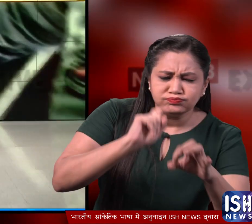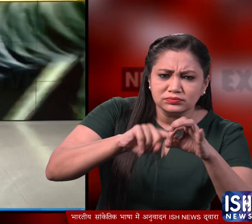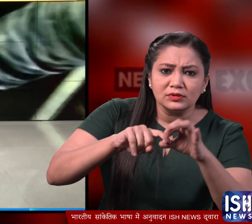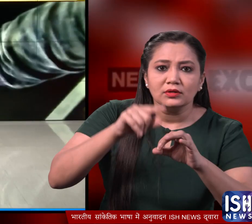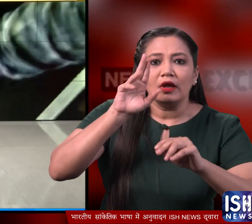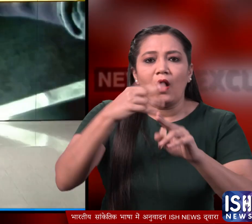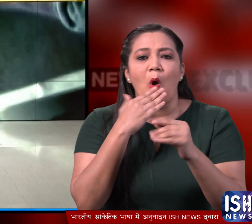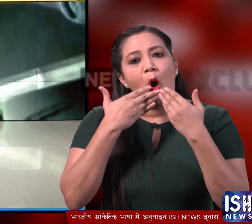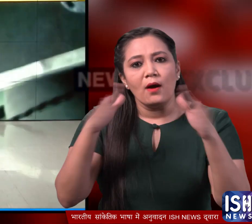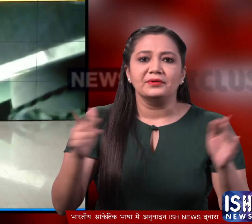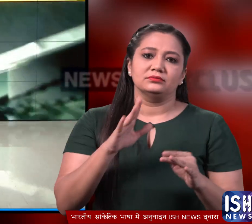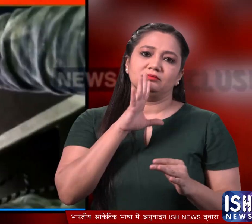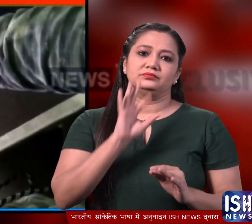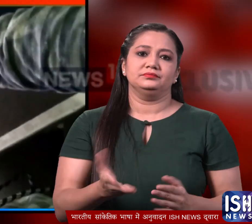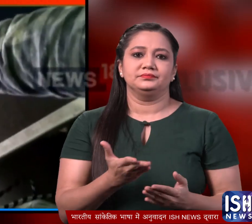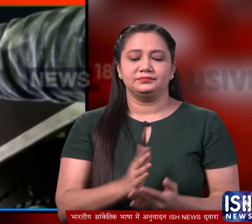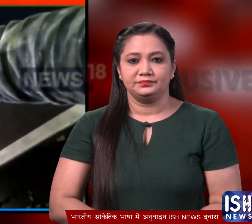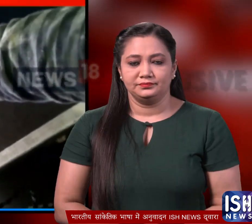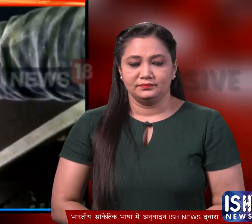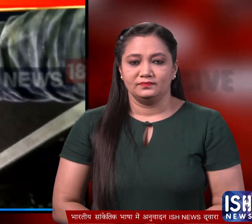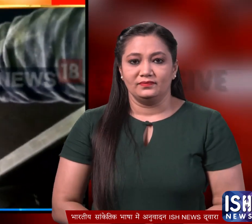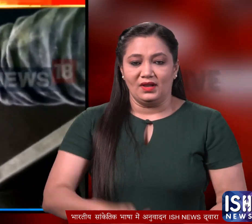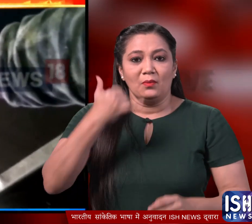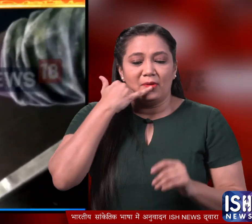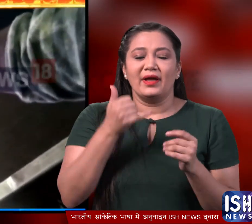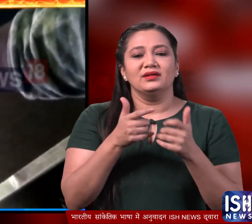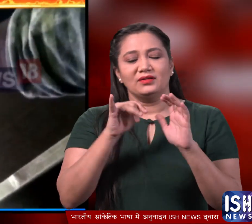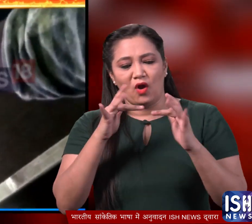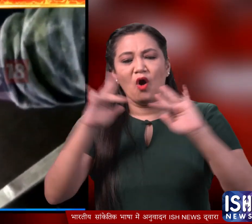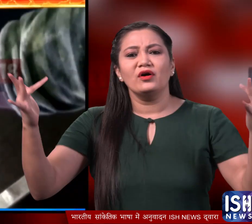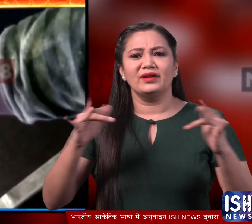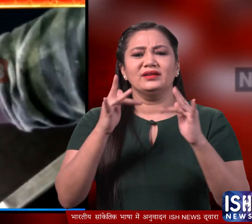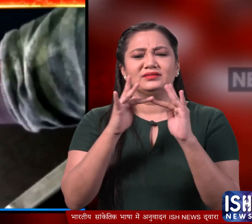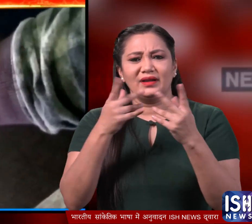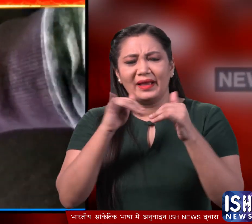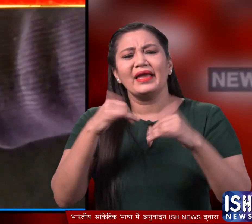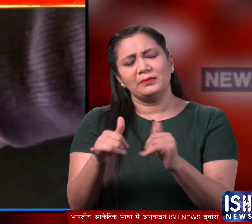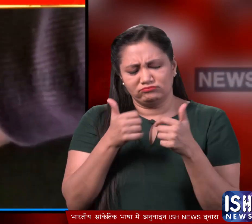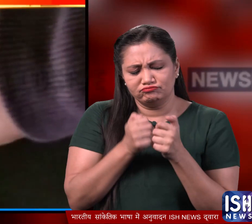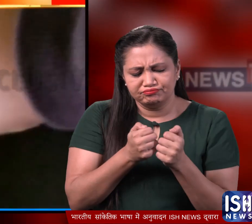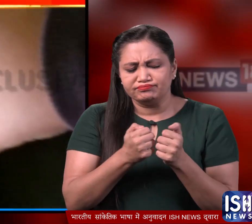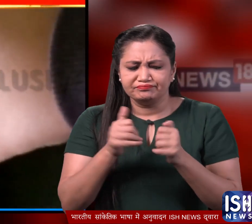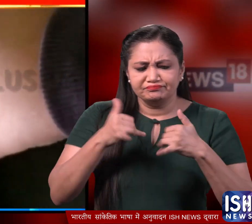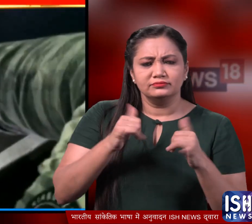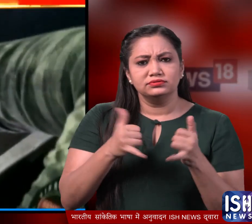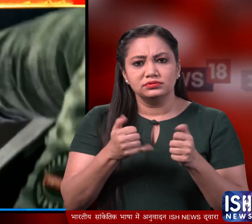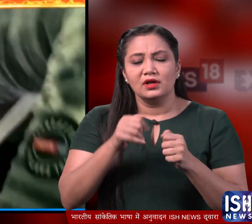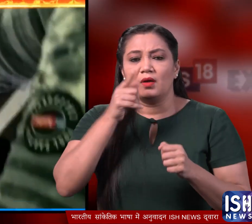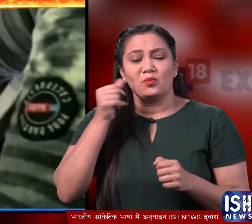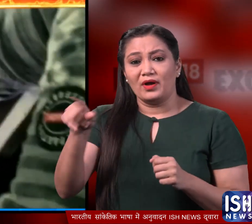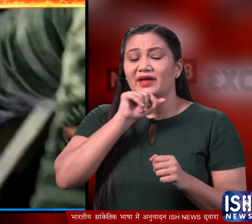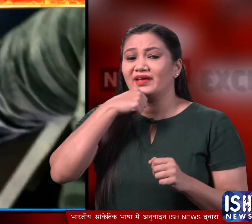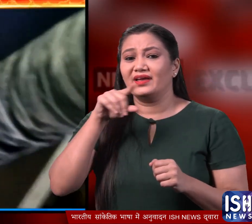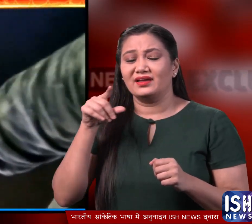سامنے آئی تو ہر کوئی حیران رہ گیا اور بتایا گیا کہ موبائل فون پر آن لائن فری فائر گیم کھیلنے کی لط لگنے کے بعد